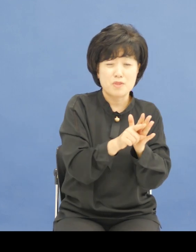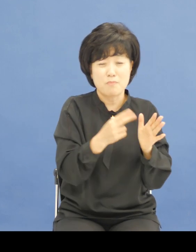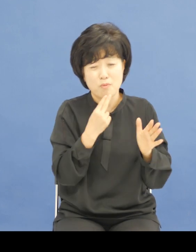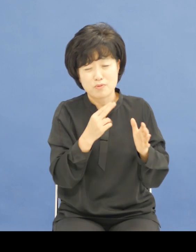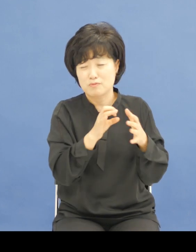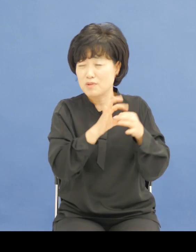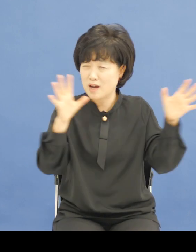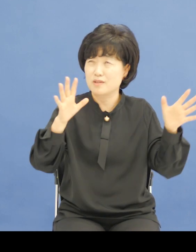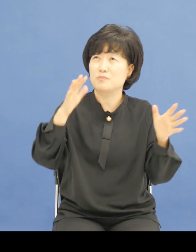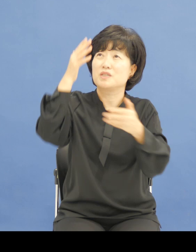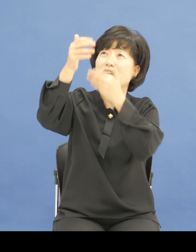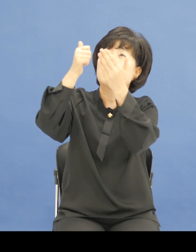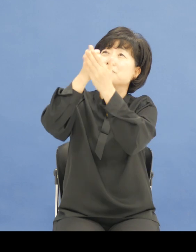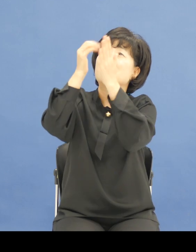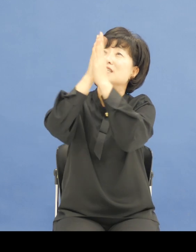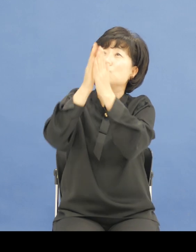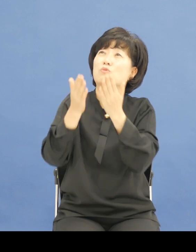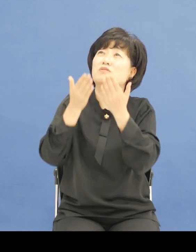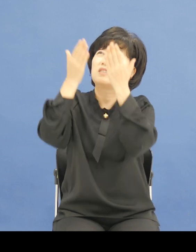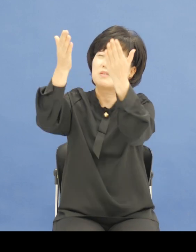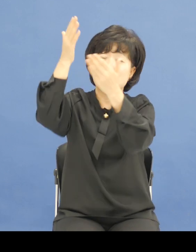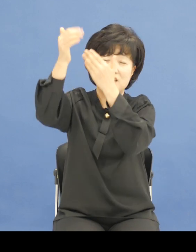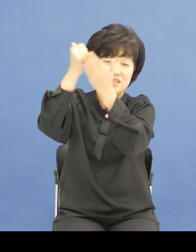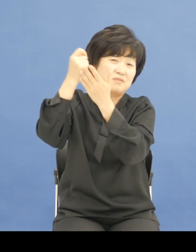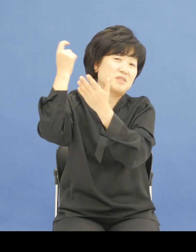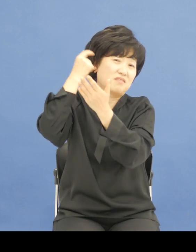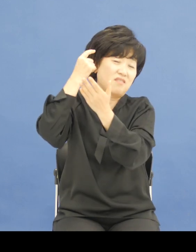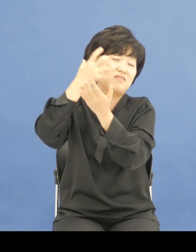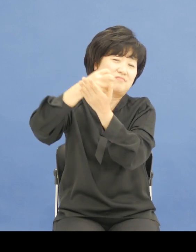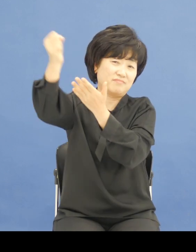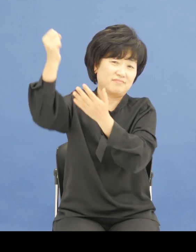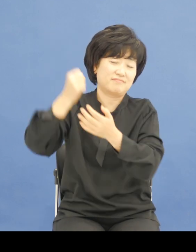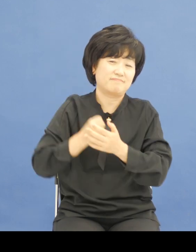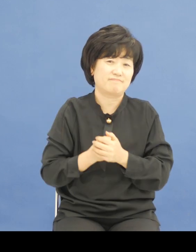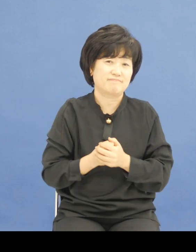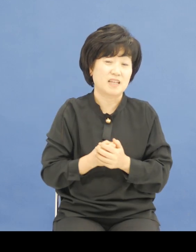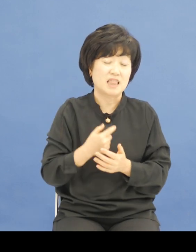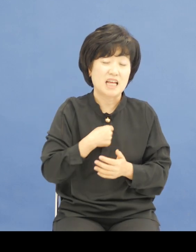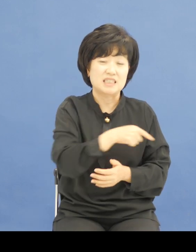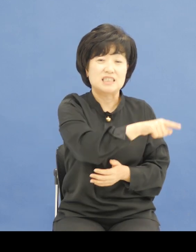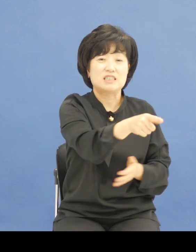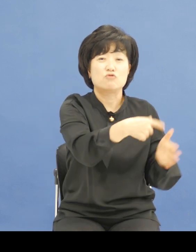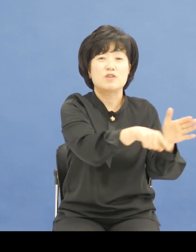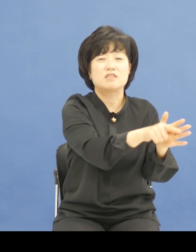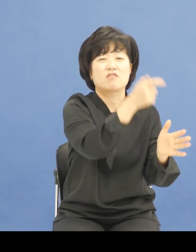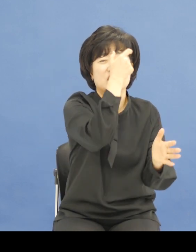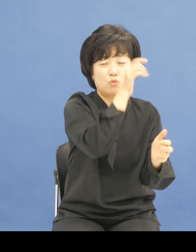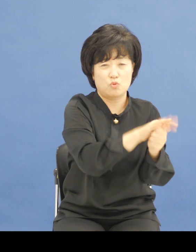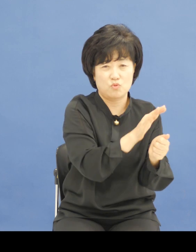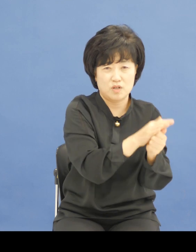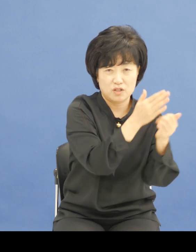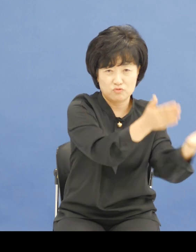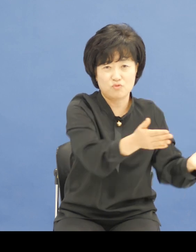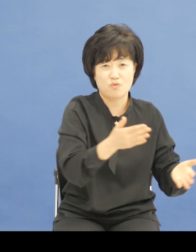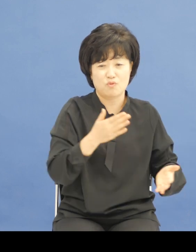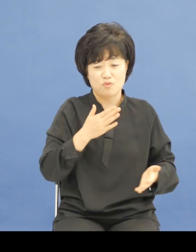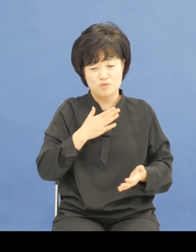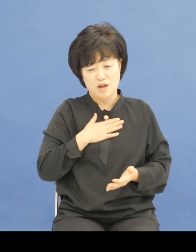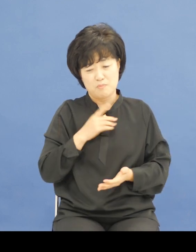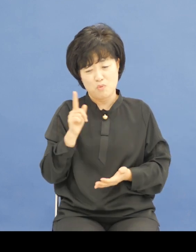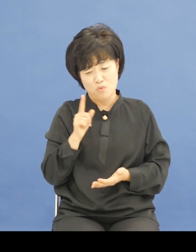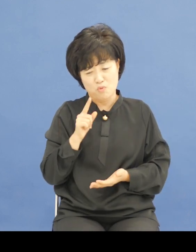땅끝에서 울부짖고 있을 이 생명들을 위해서 우리가 더 기도해야 되지 않을까. 그리고 나는 또 그들을 위해서 무엇을 할 수 있는가를 또 반성하게